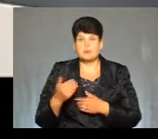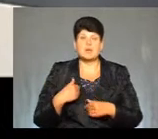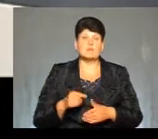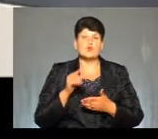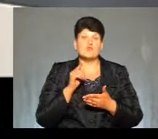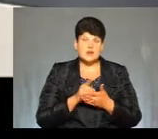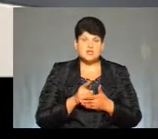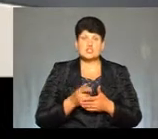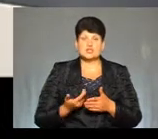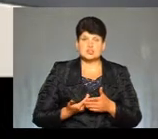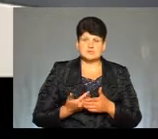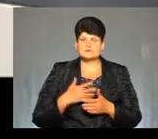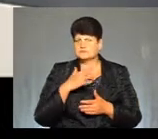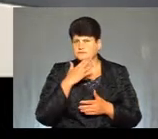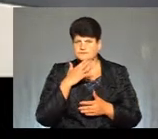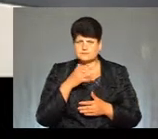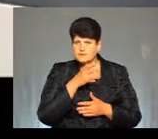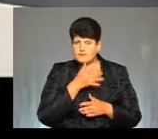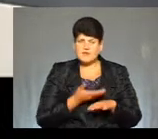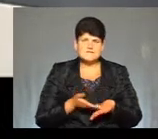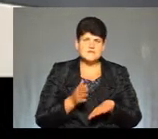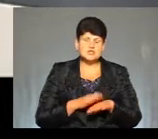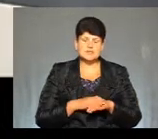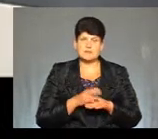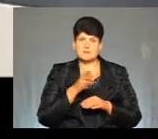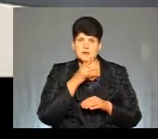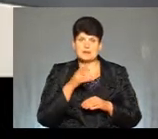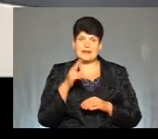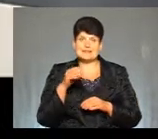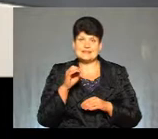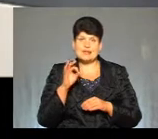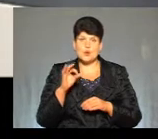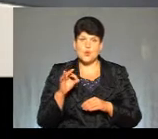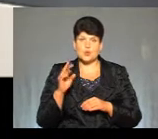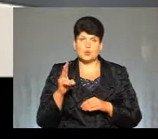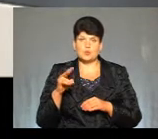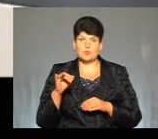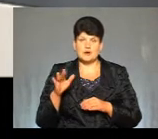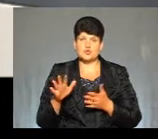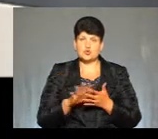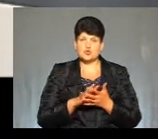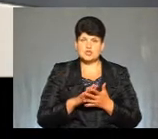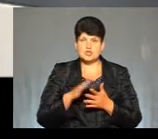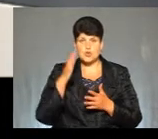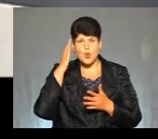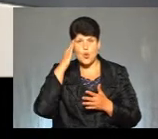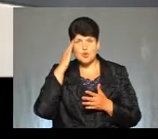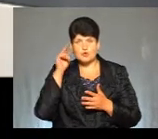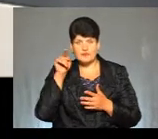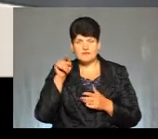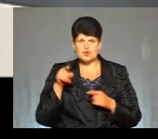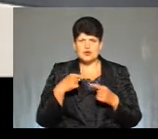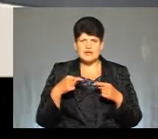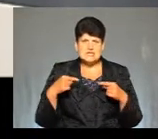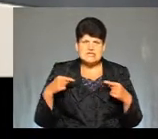ще пережити дуже тяжкі періоди деокупації, пройти очищення голови від того різного